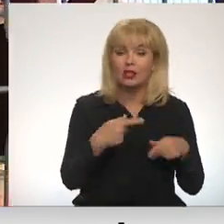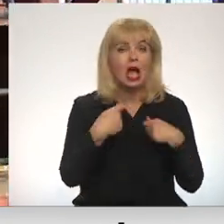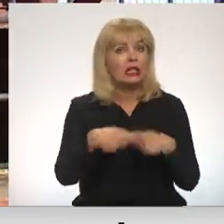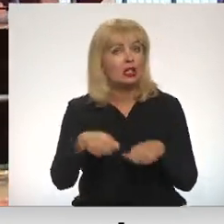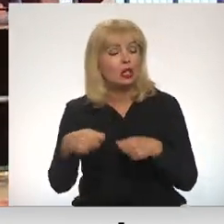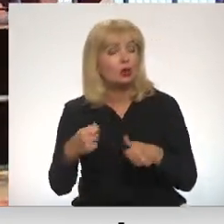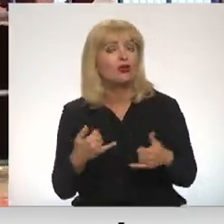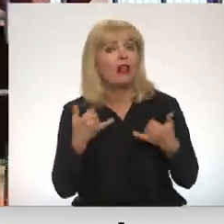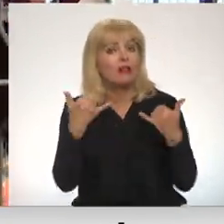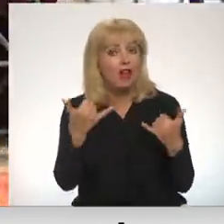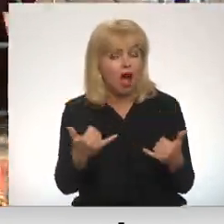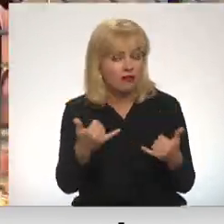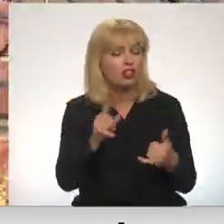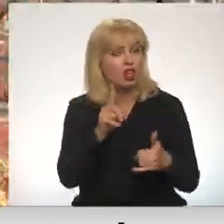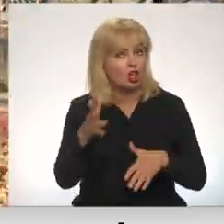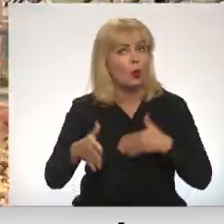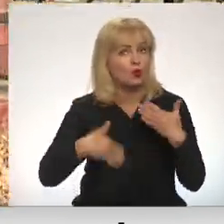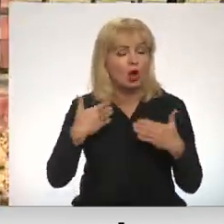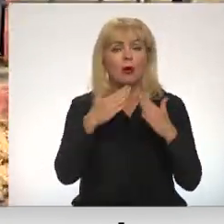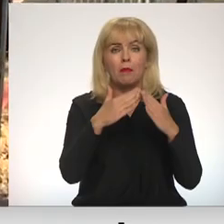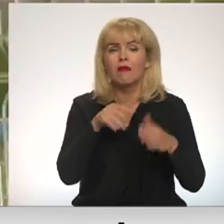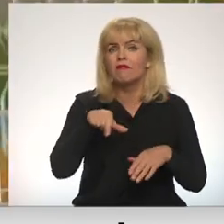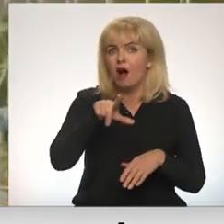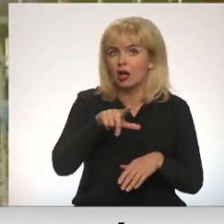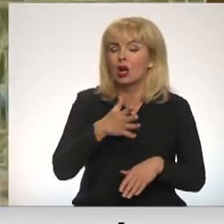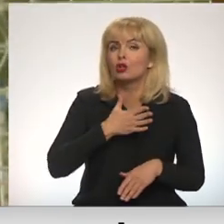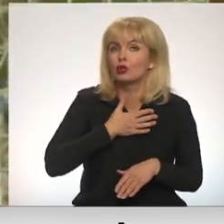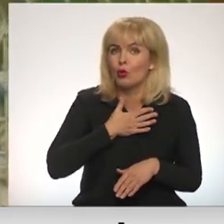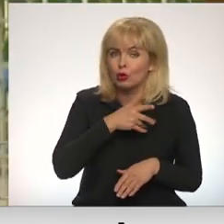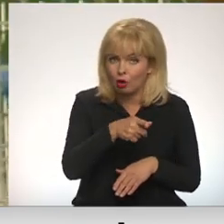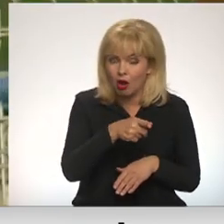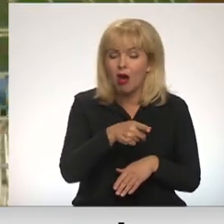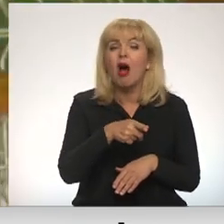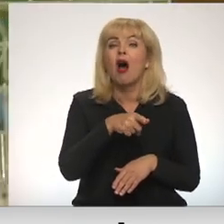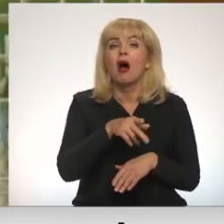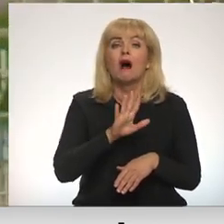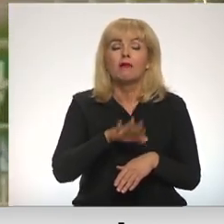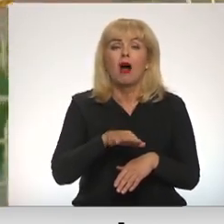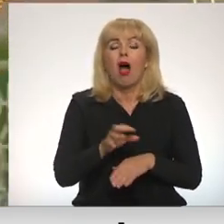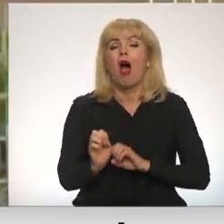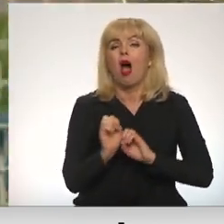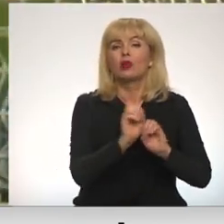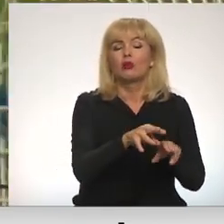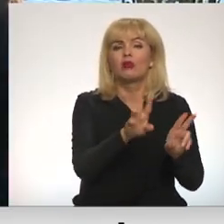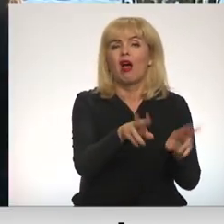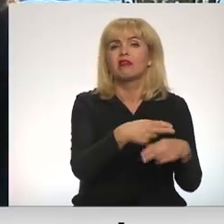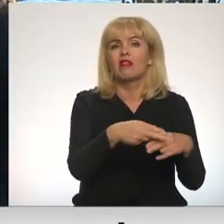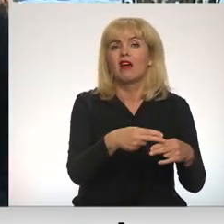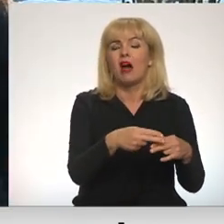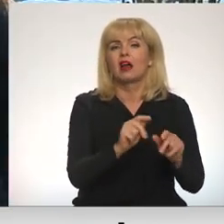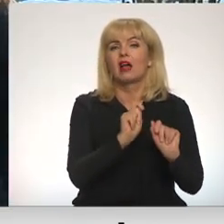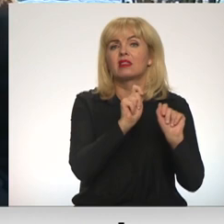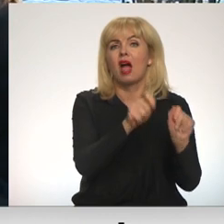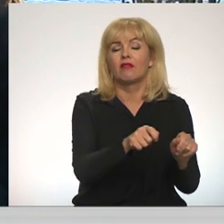tirgošanās un dāvināšana satrauc. Patversmē bijuši vairāki suņi, kuri tur nonākuši jau vairs kā nevajadzīgas dāvanas. Bija